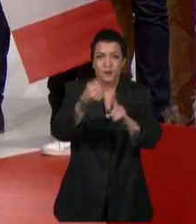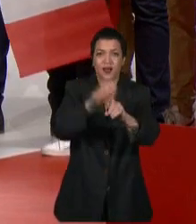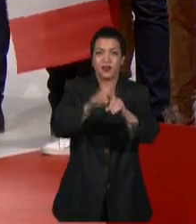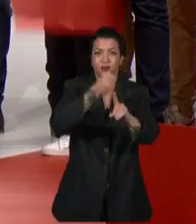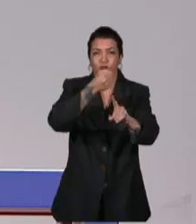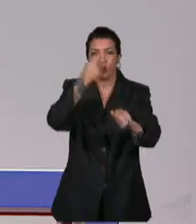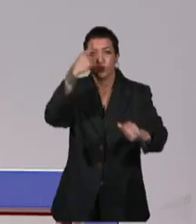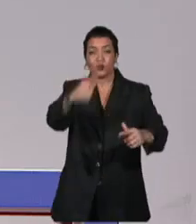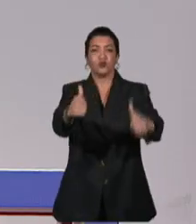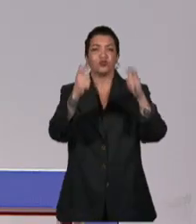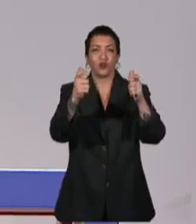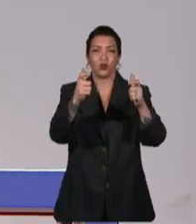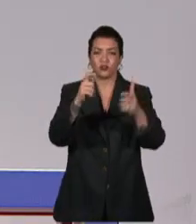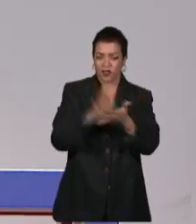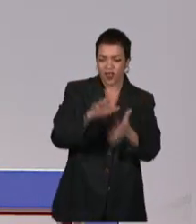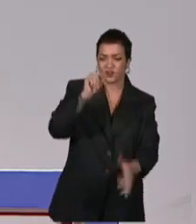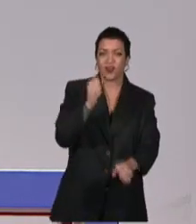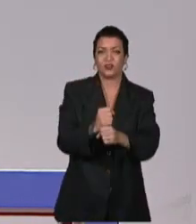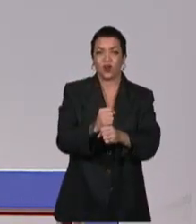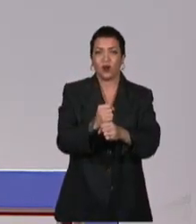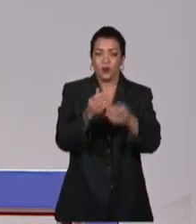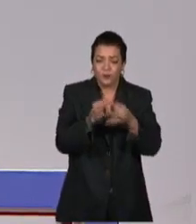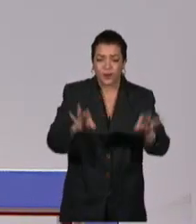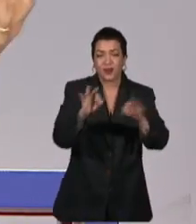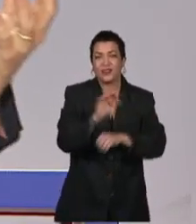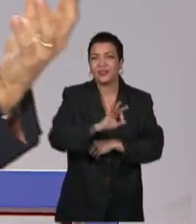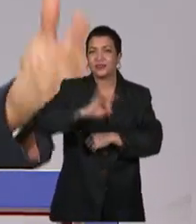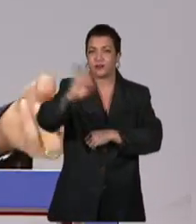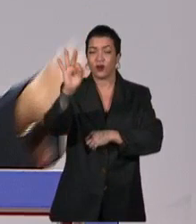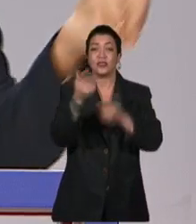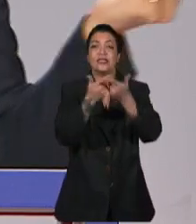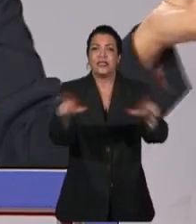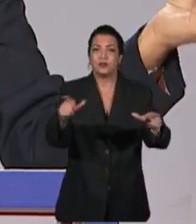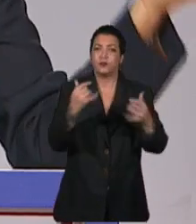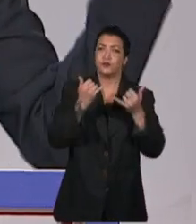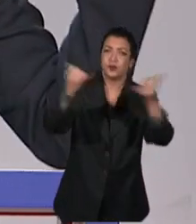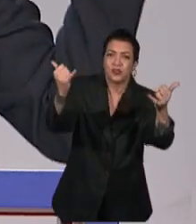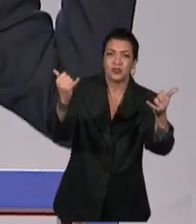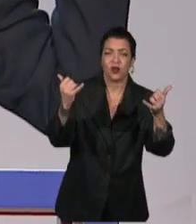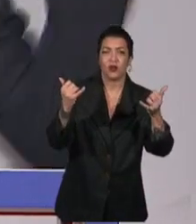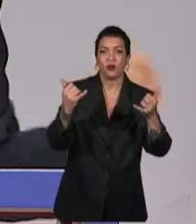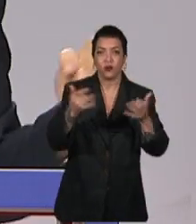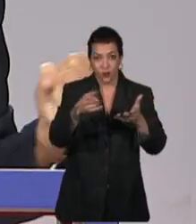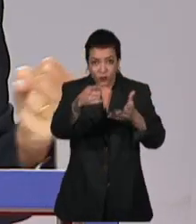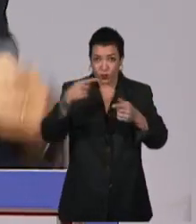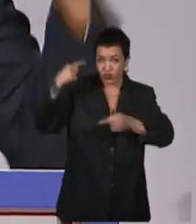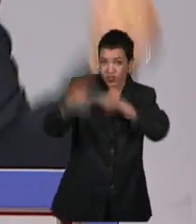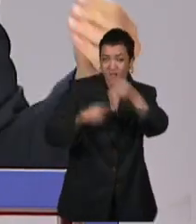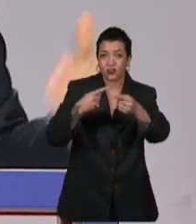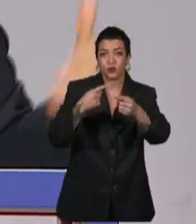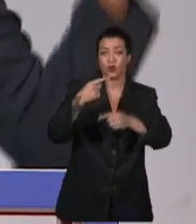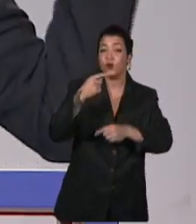cette chance d'avoir 20 ans dans un pays libre et encore puissant. Soyez la génération